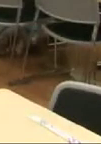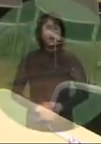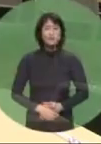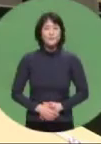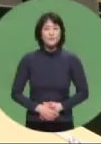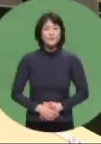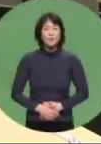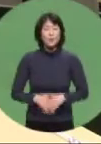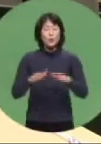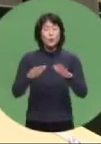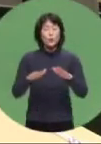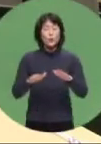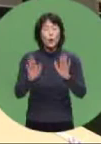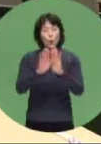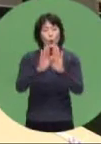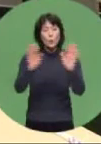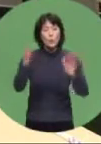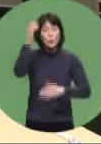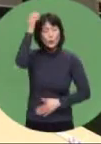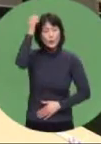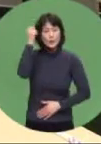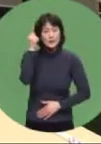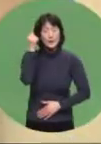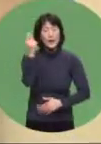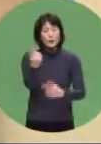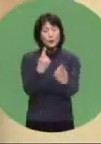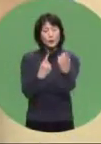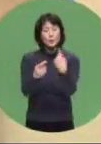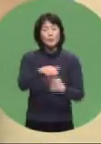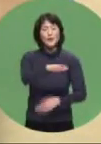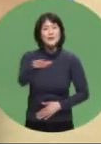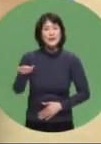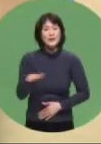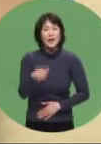この日はオープンを記念して、来場者に江戸時